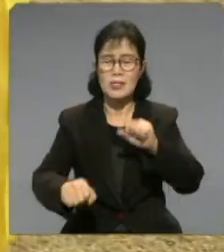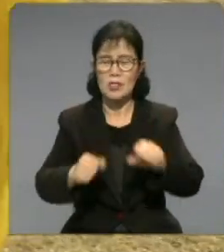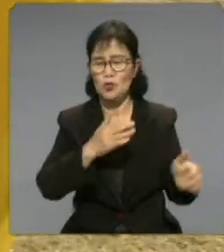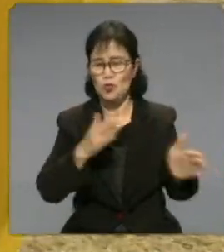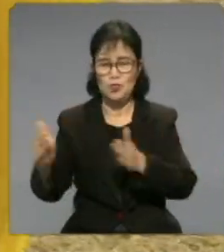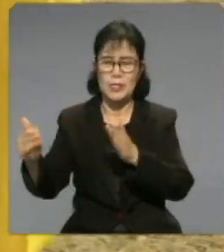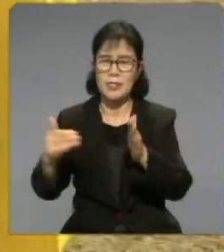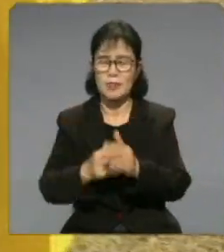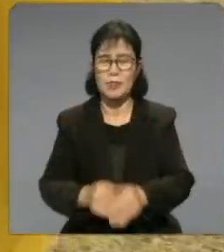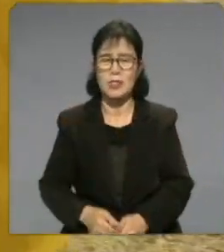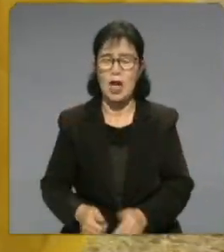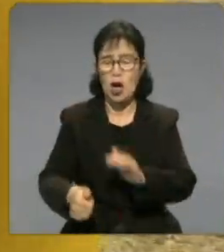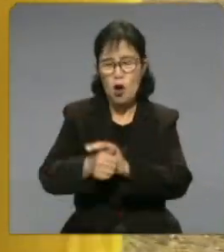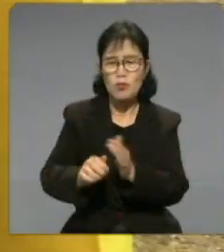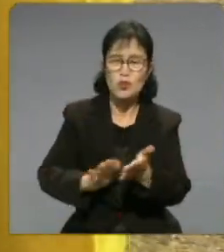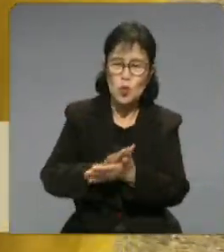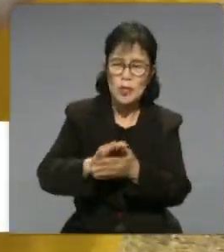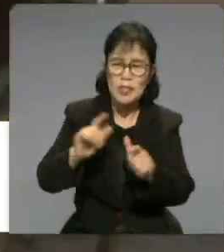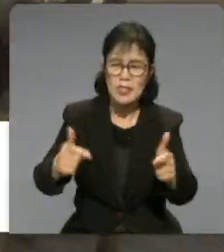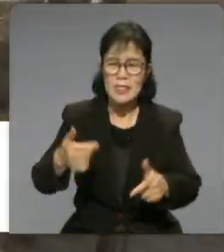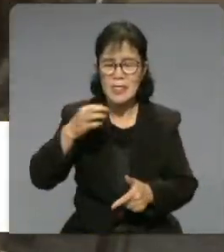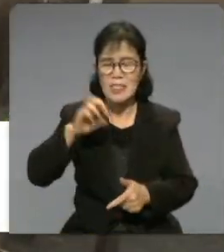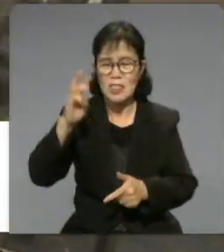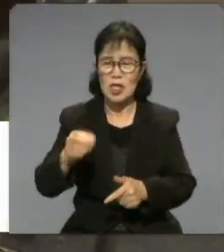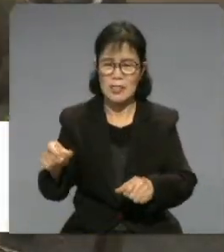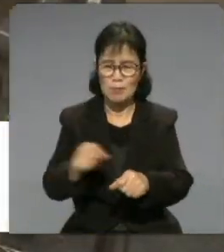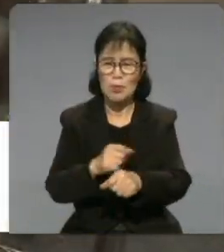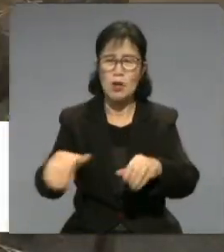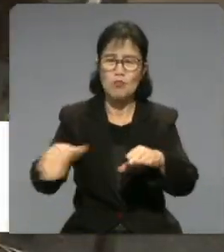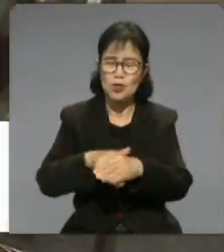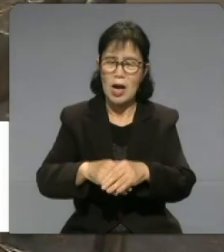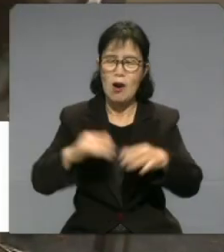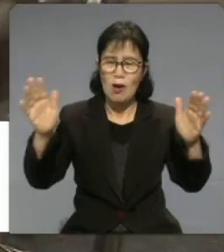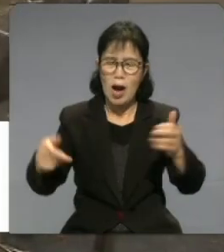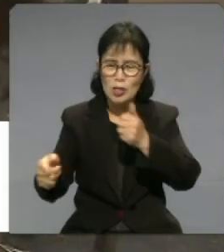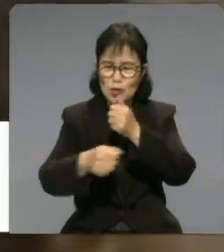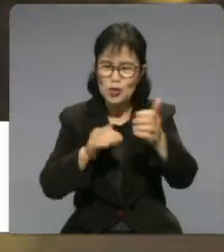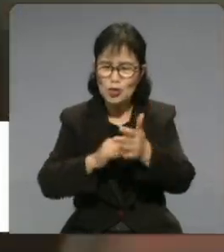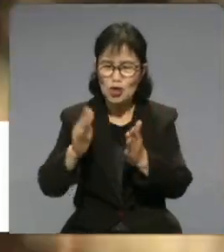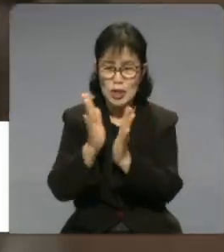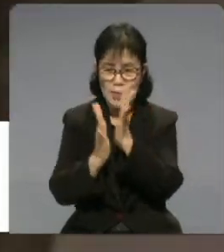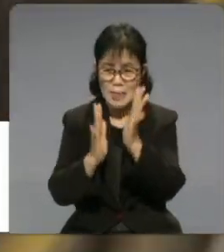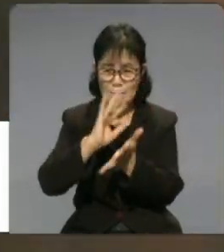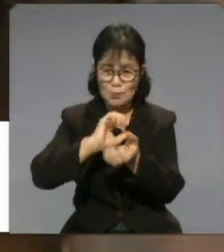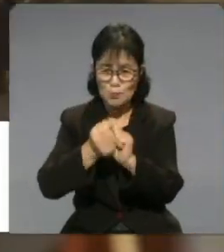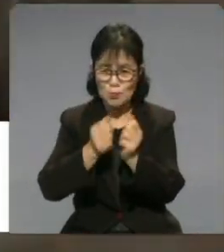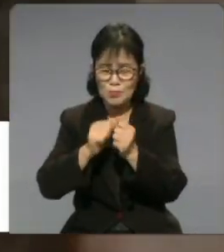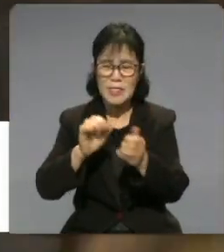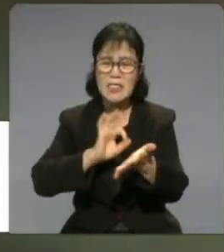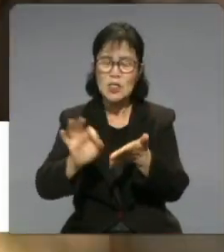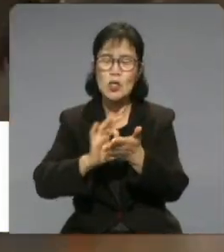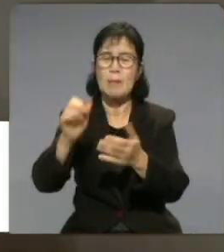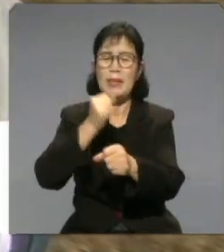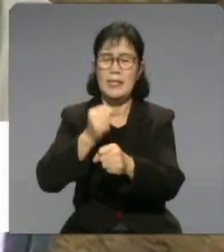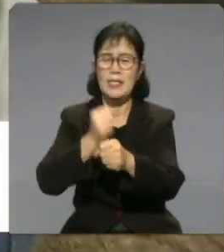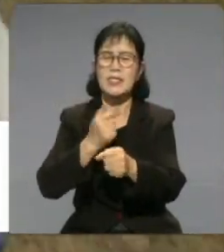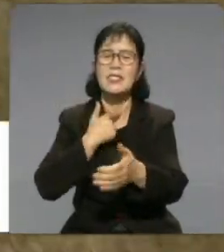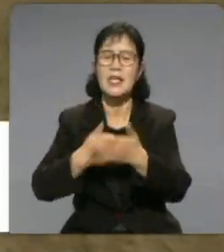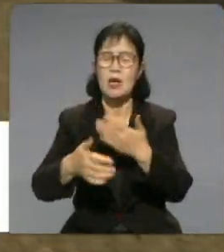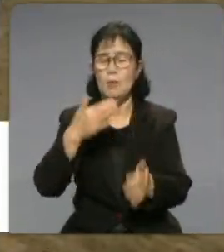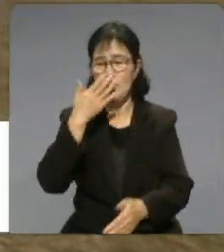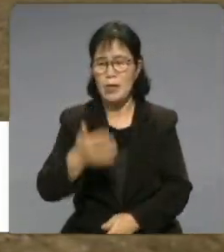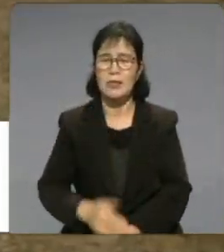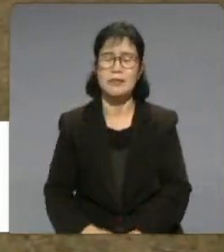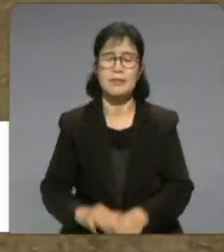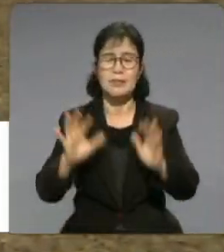마련됐습니다. 거북놀이 등 이천 고유 문화와 가을 추수 후 짚을 이용한 공예 체험을 할 수 있습니다.